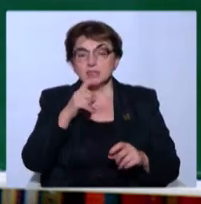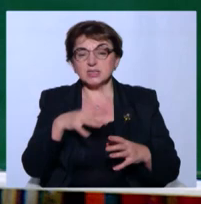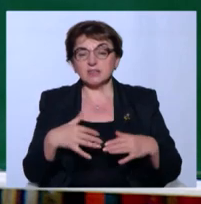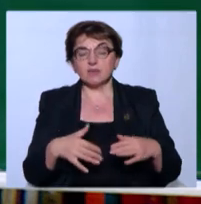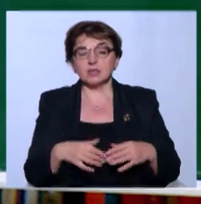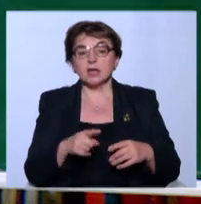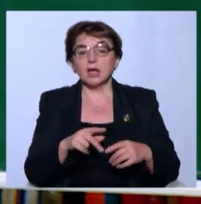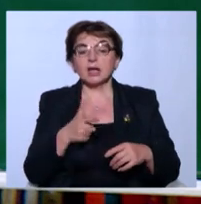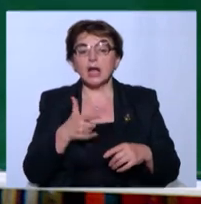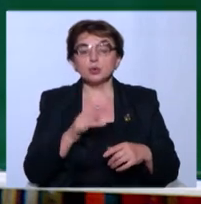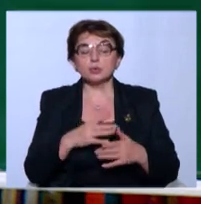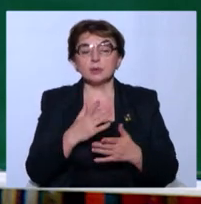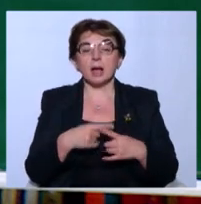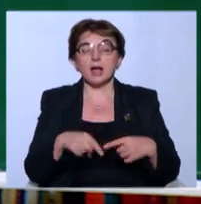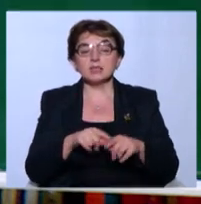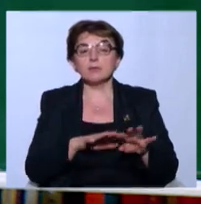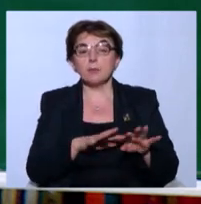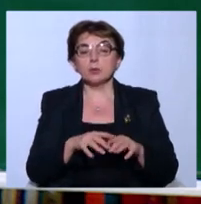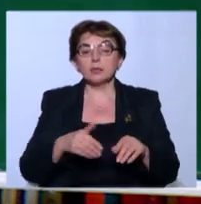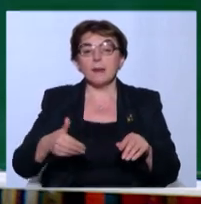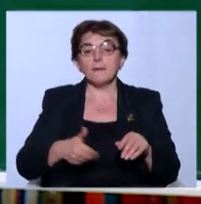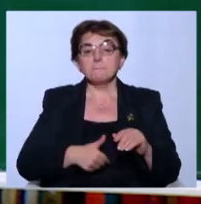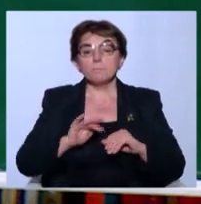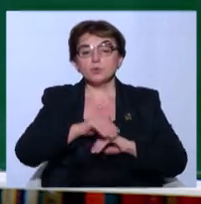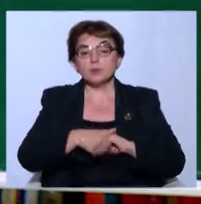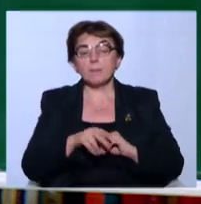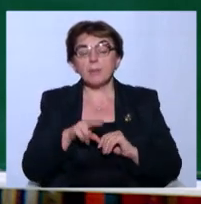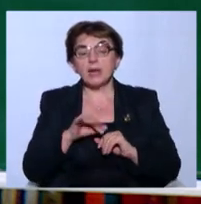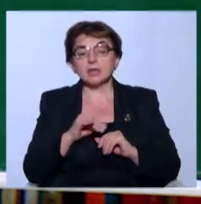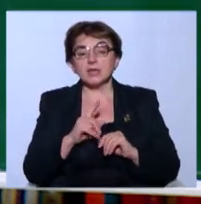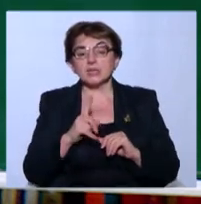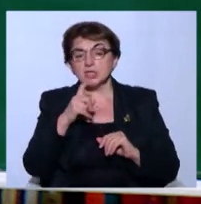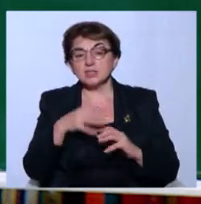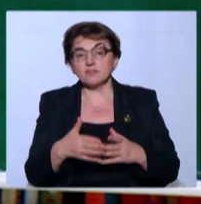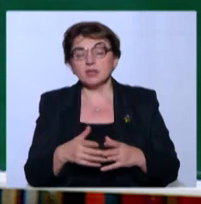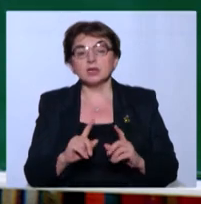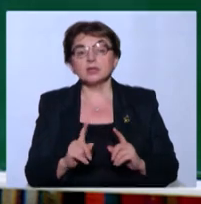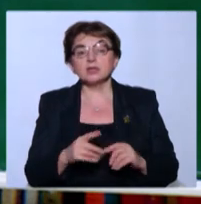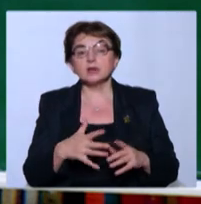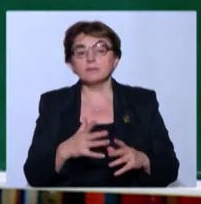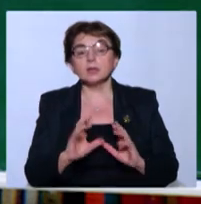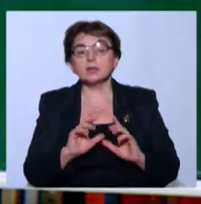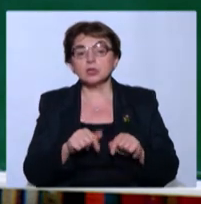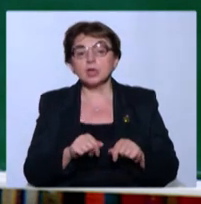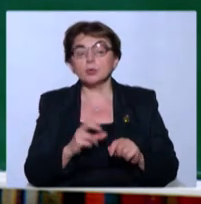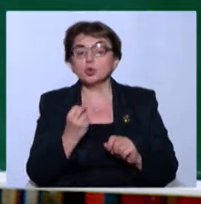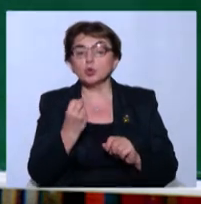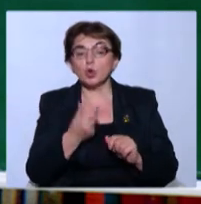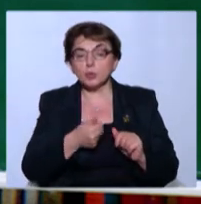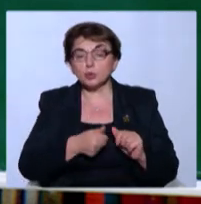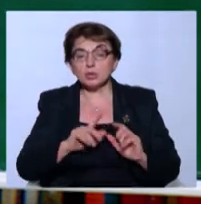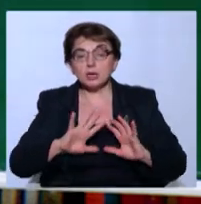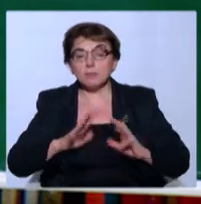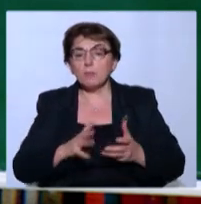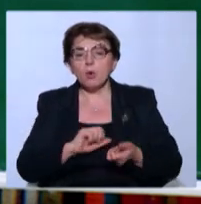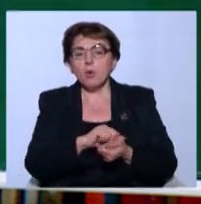ამისა, გატუტიანებაზე ასევე მოქმედებს პანკრეასის წვენიც. განვიხილოთ, რისი მონელება ხდება 12 გოჯა ნაწლავში. 12